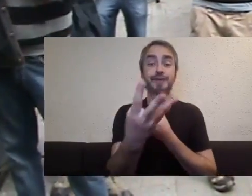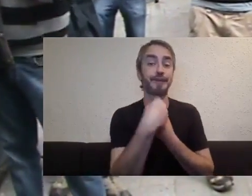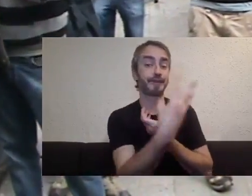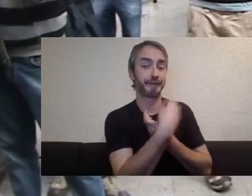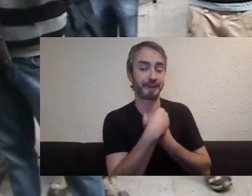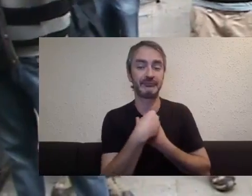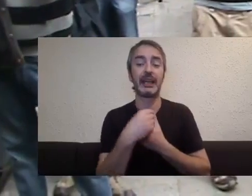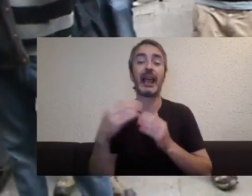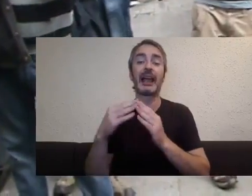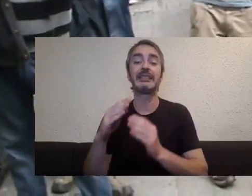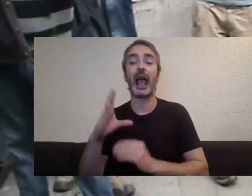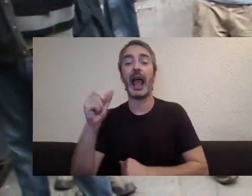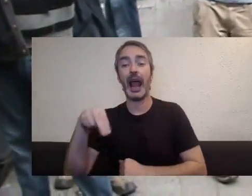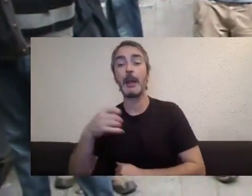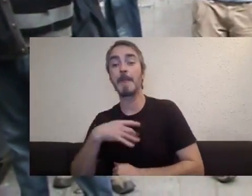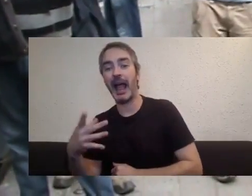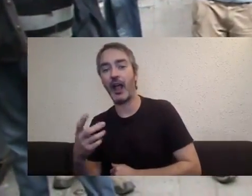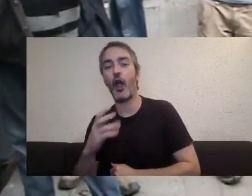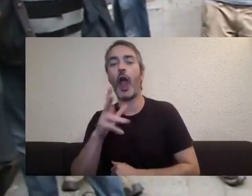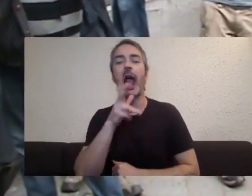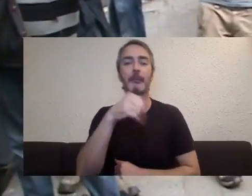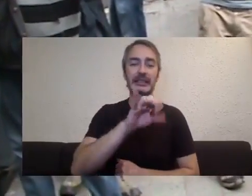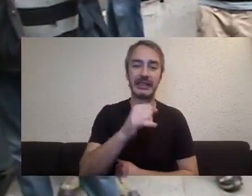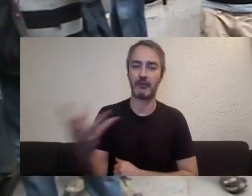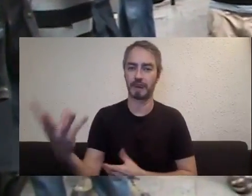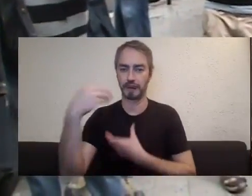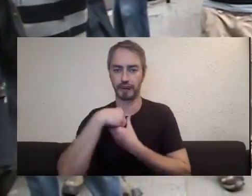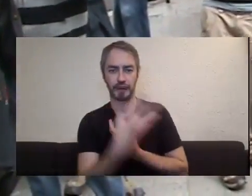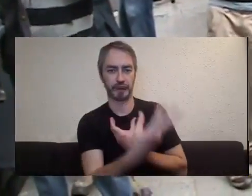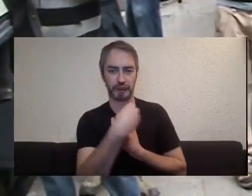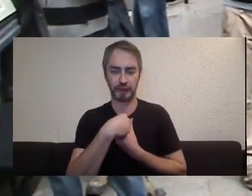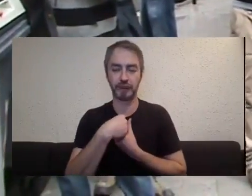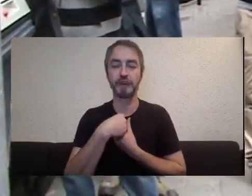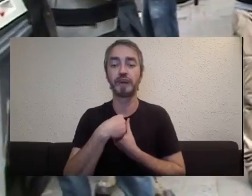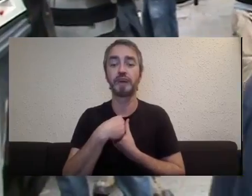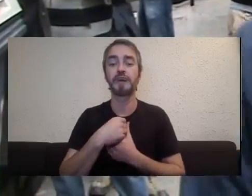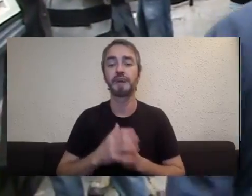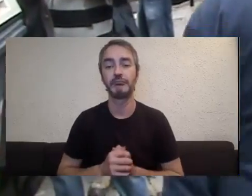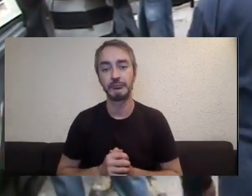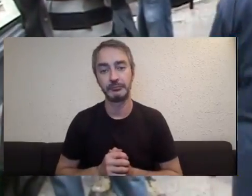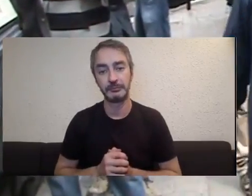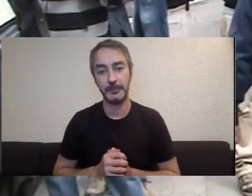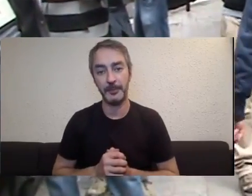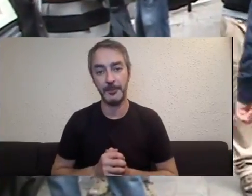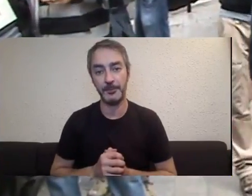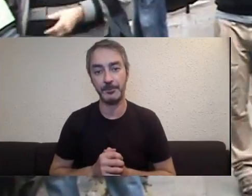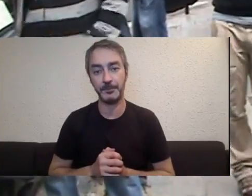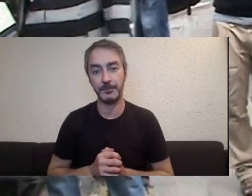que venien d'un parell de cases d'aquí al barri, de Can Blanco i de l'Amsa. I a part, doncs, altres eren 7 persones.